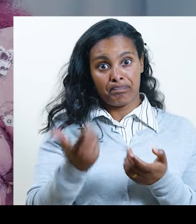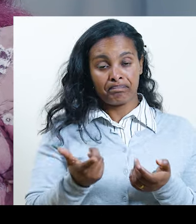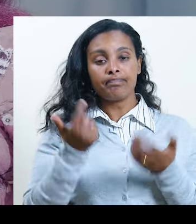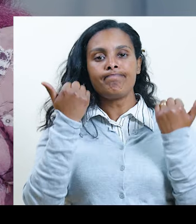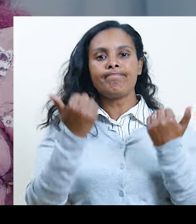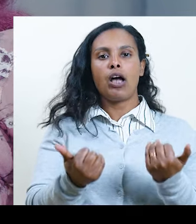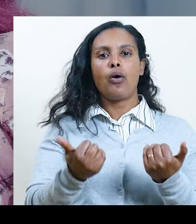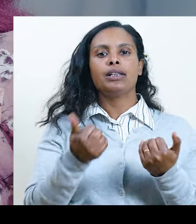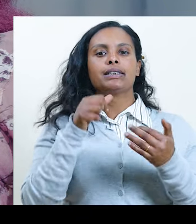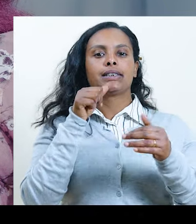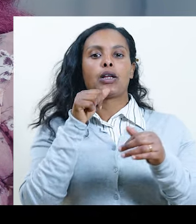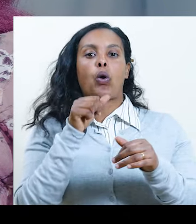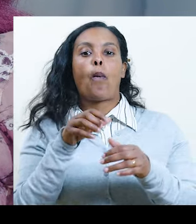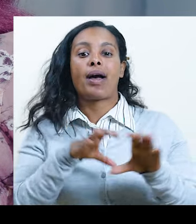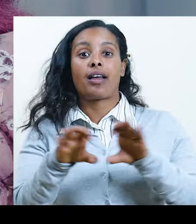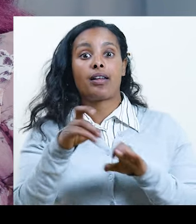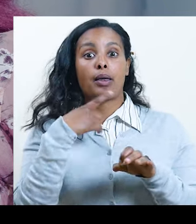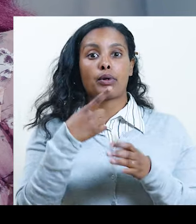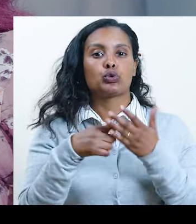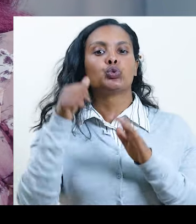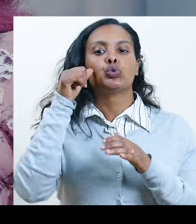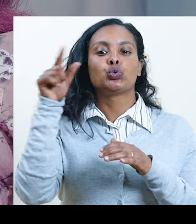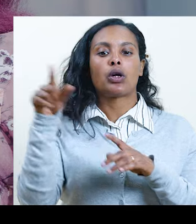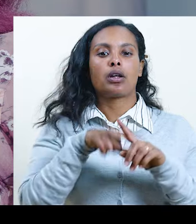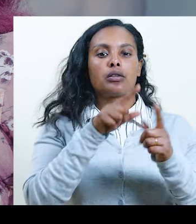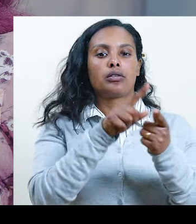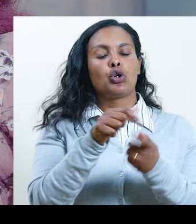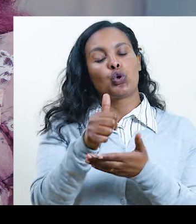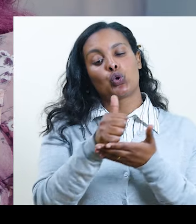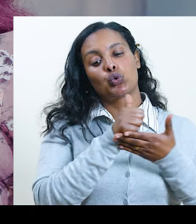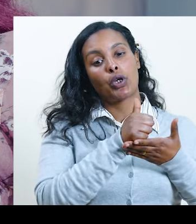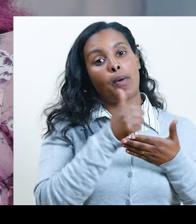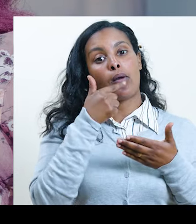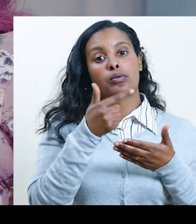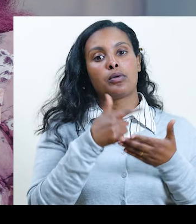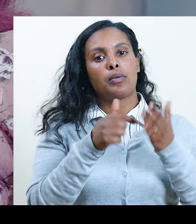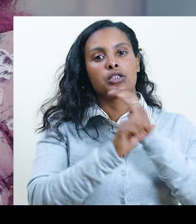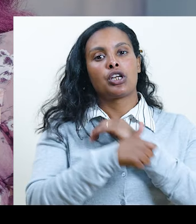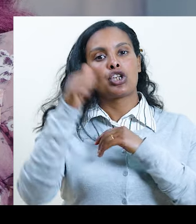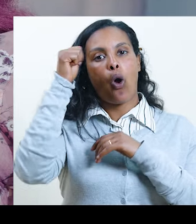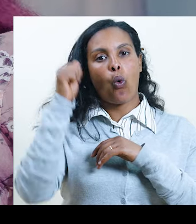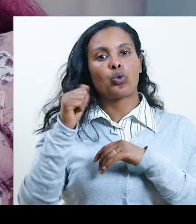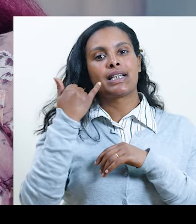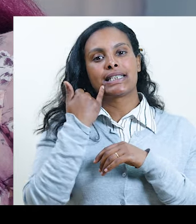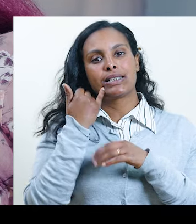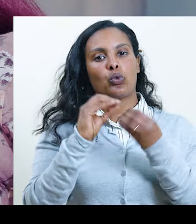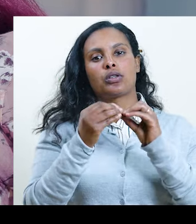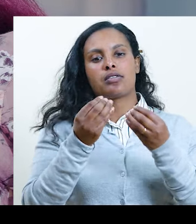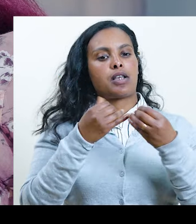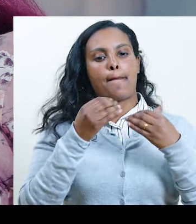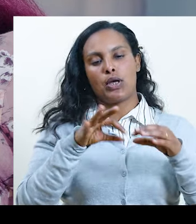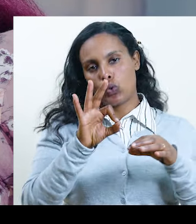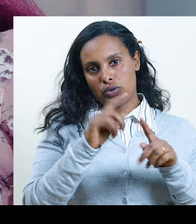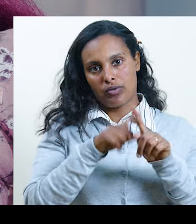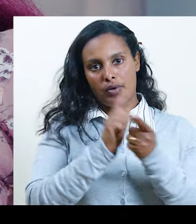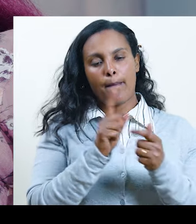እኔን አሁን ተደርጎባታል እንደተባለ ሁሉ እሷን እንዳገኛት እርዱኝ ባልኩት መሰረት ያጎቷን ስልክ አስቀመጡልኝ